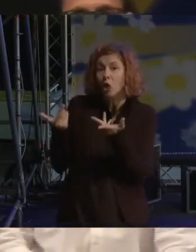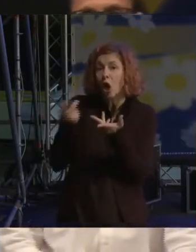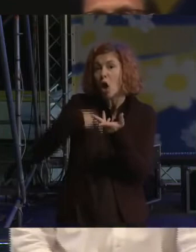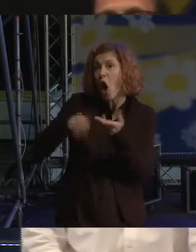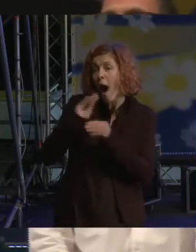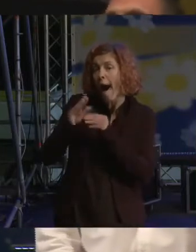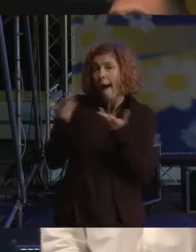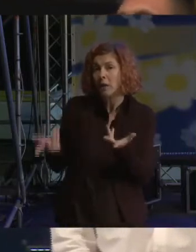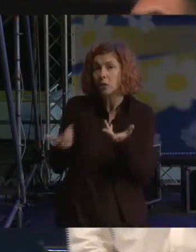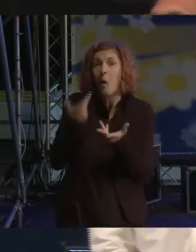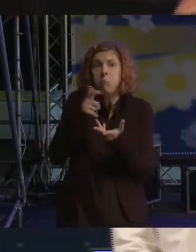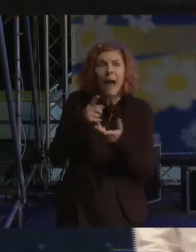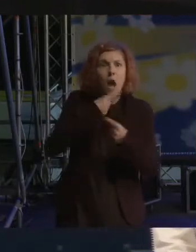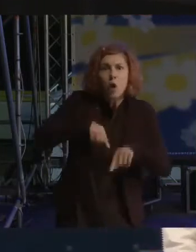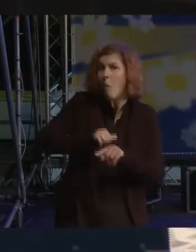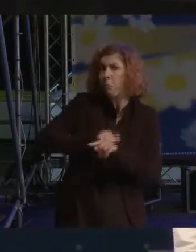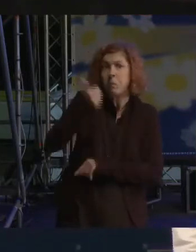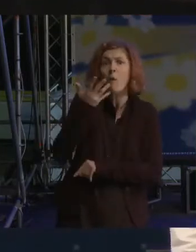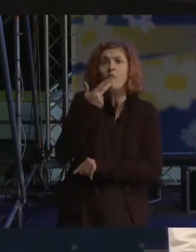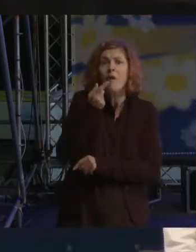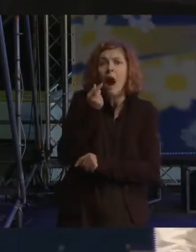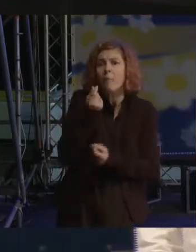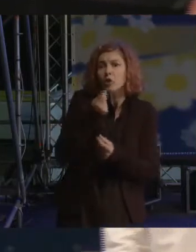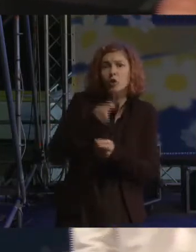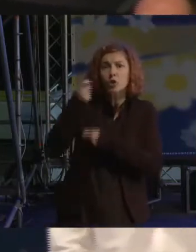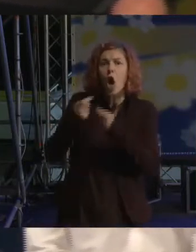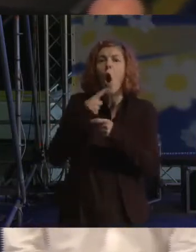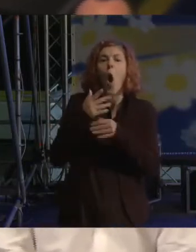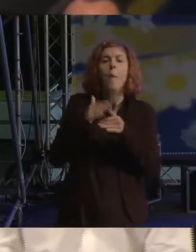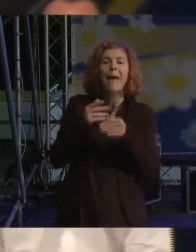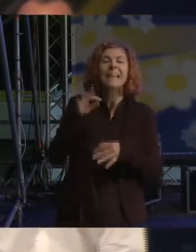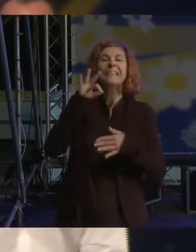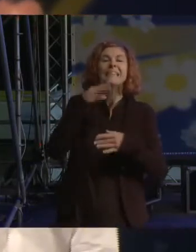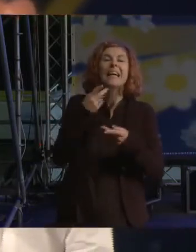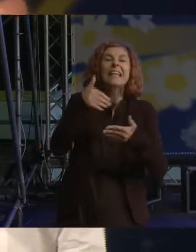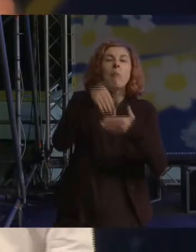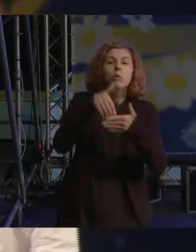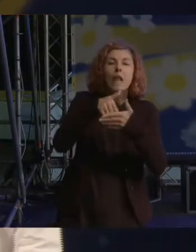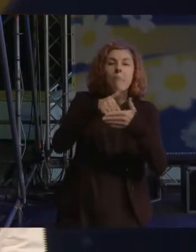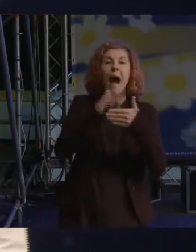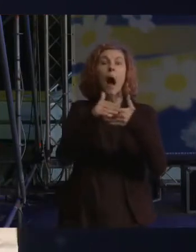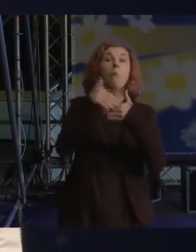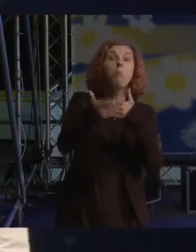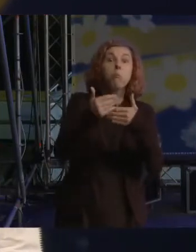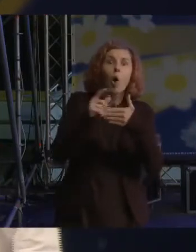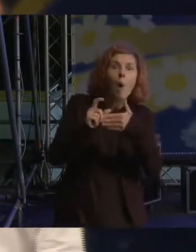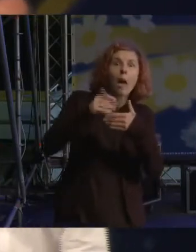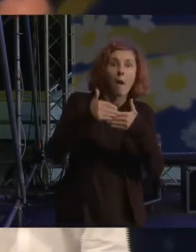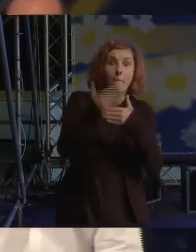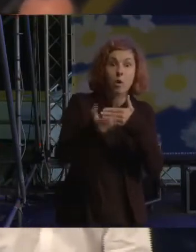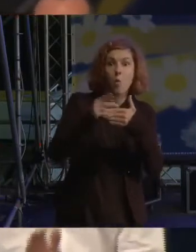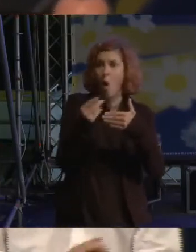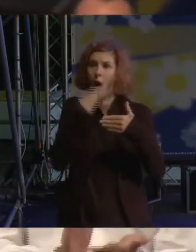volevamo per stare dentro le nostre eccellenze dello stipendio quello che dovrebbero tagliarsi tutti i parlamentari